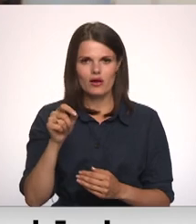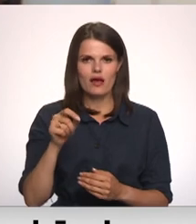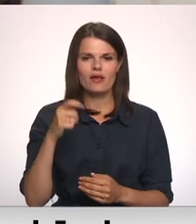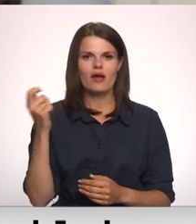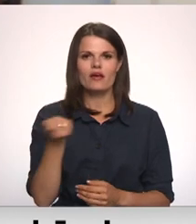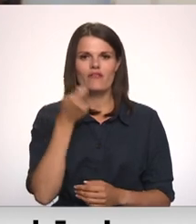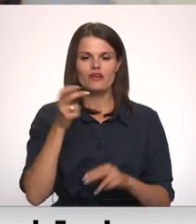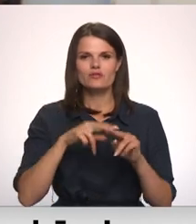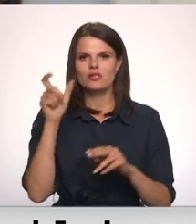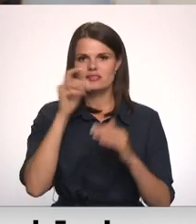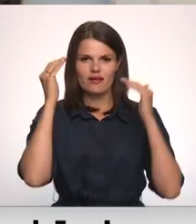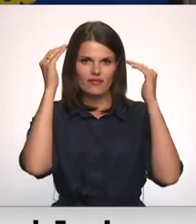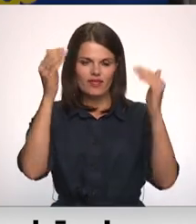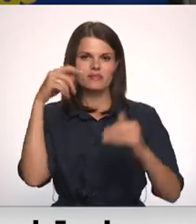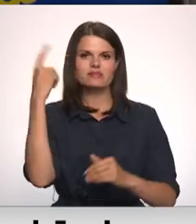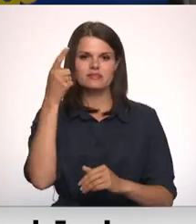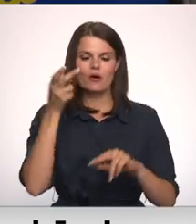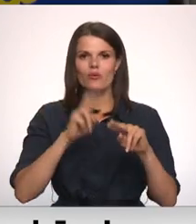debesis, saule un zila jūra.